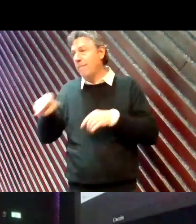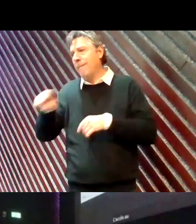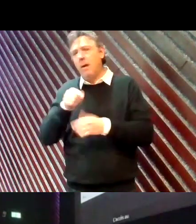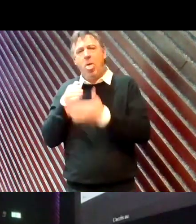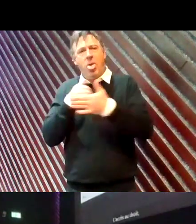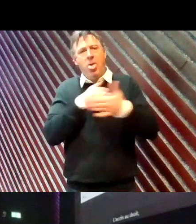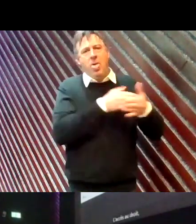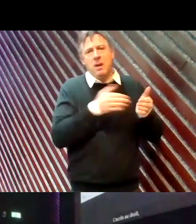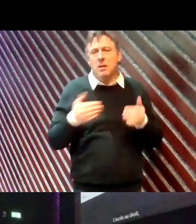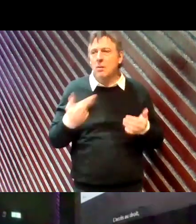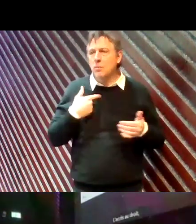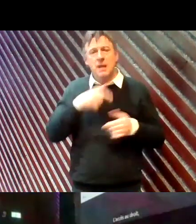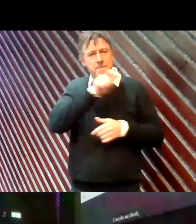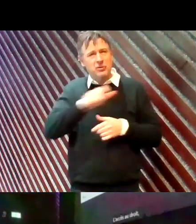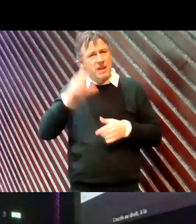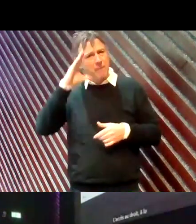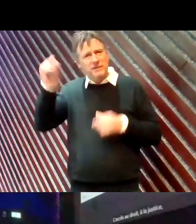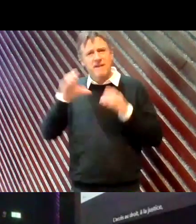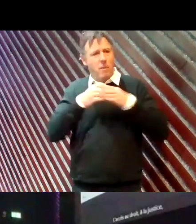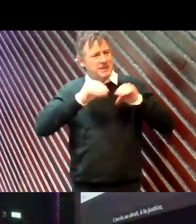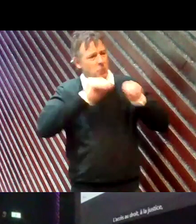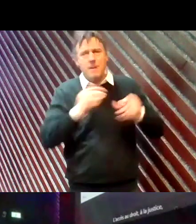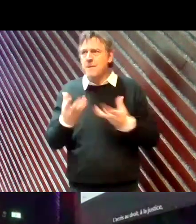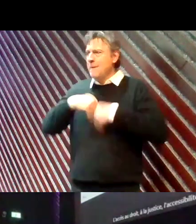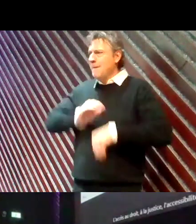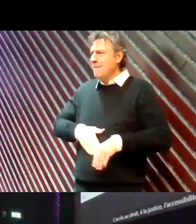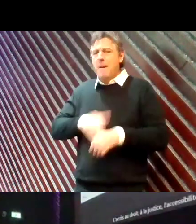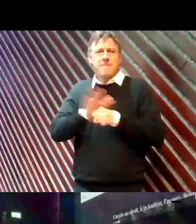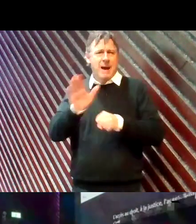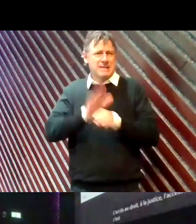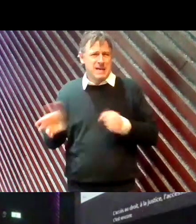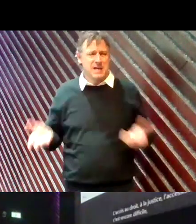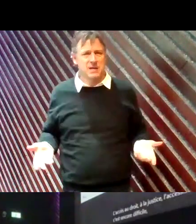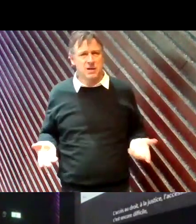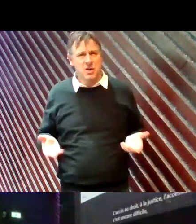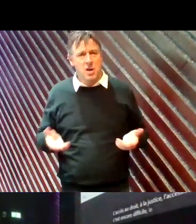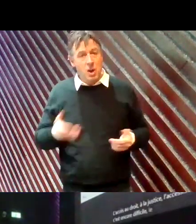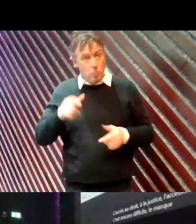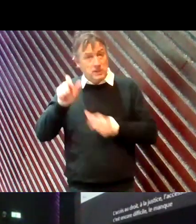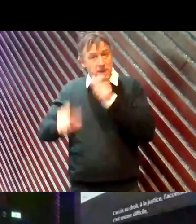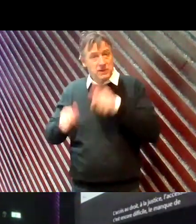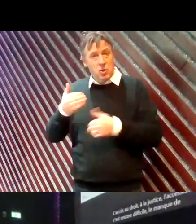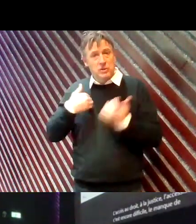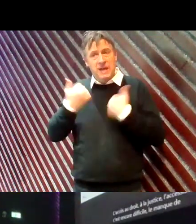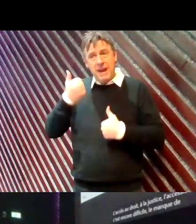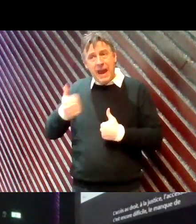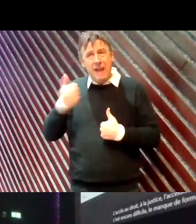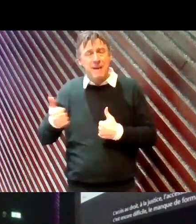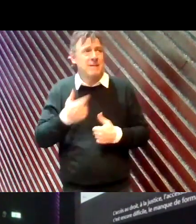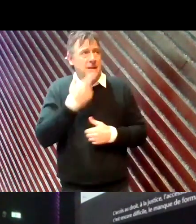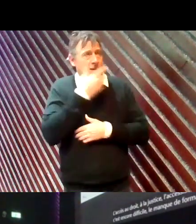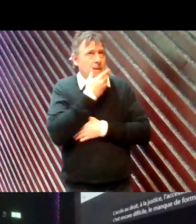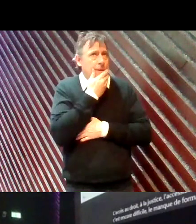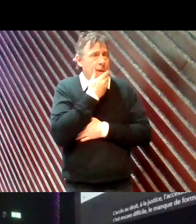Le manque de formation de personnel. Il y a aussi parfois une certaine auto-censure des personnes handicapées elles-mêmes à identifier les